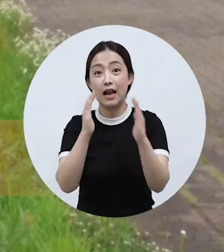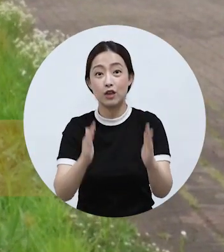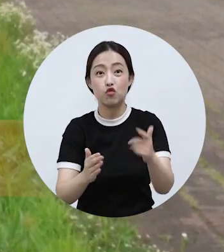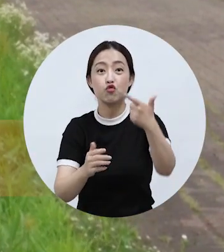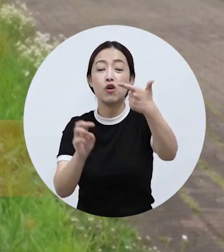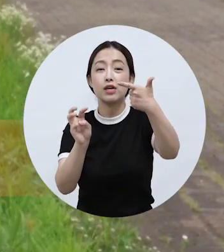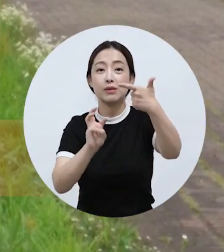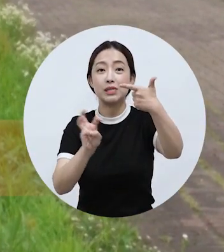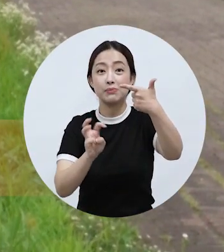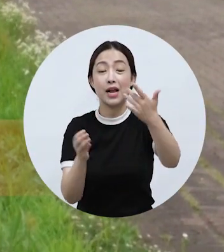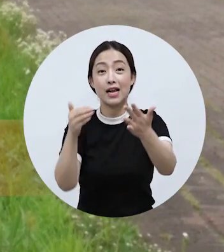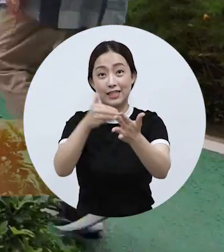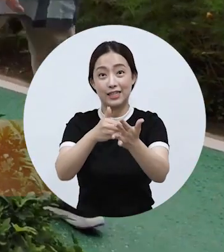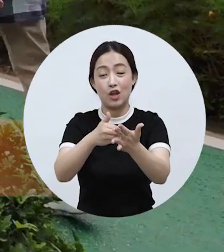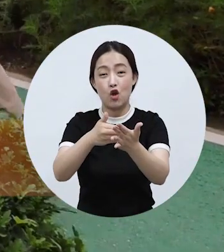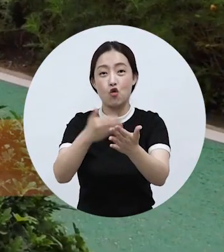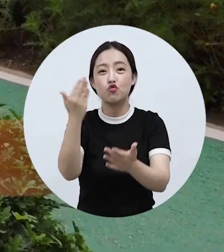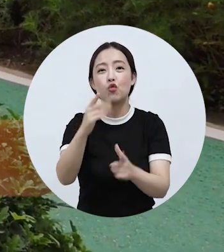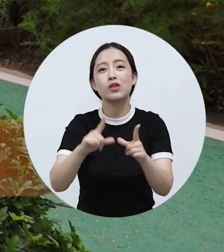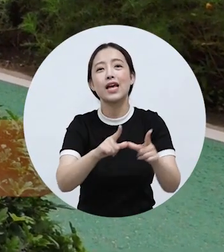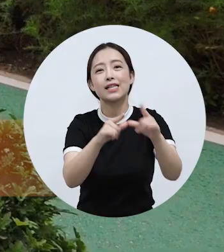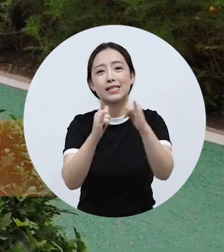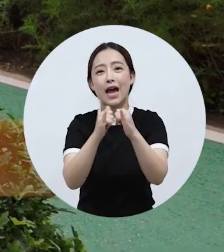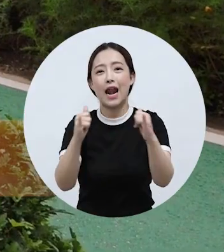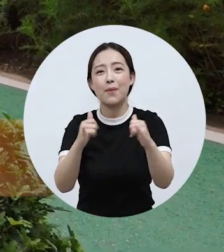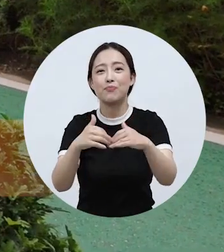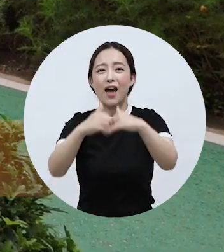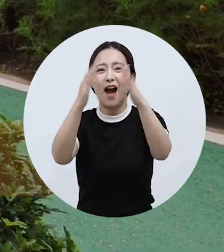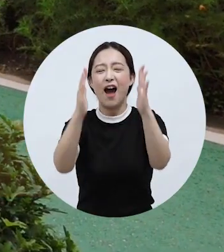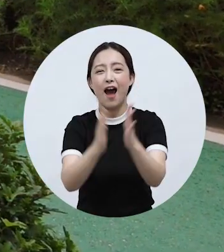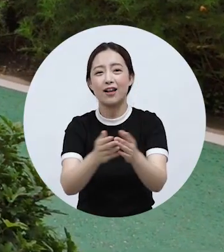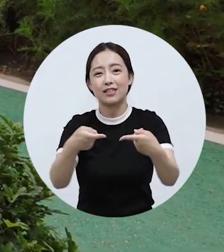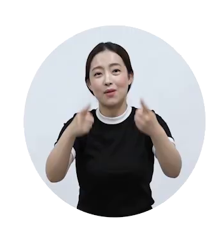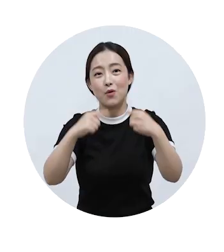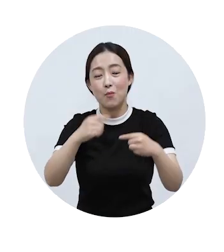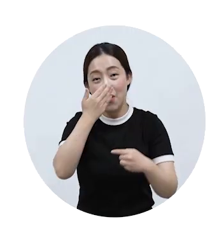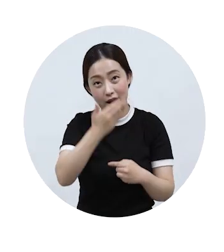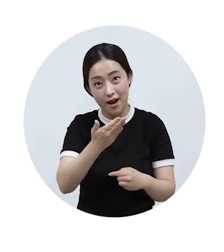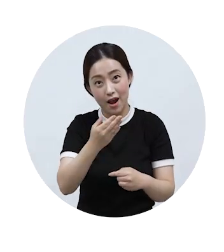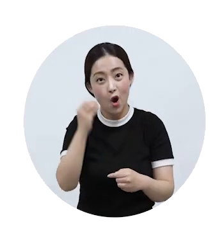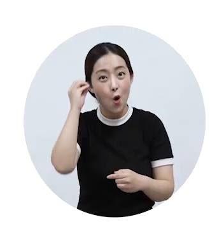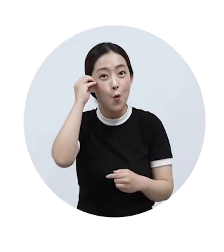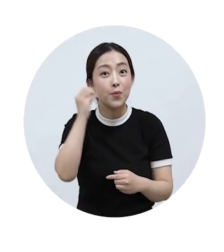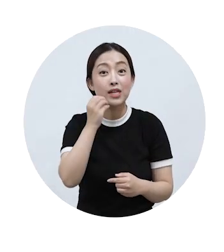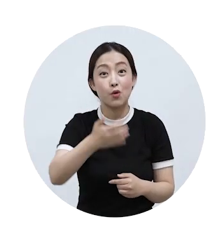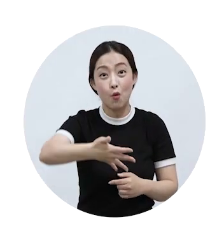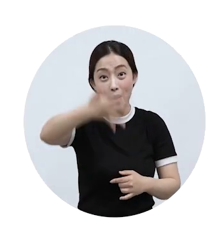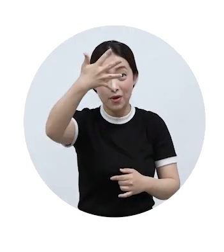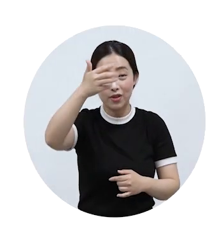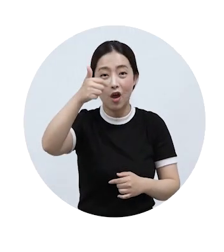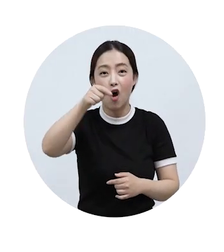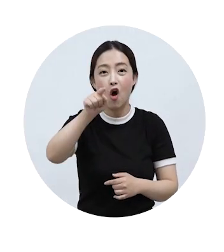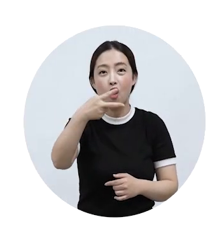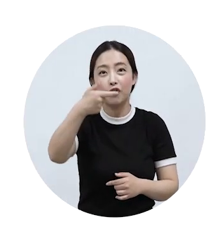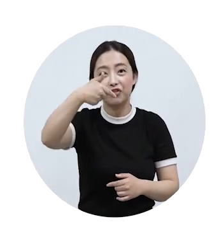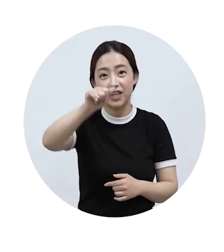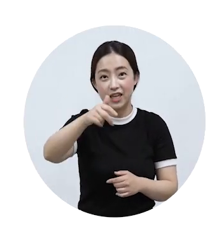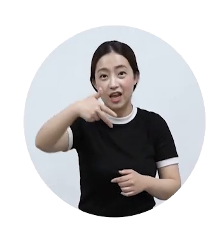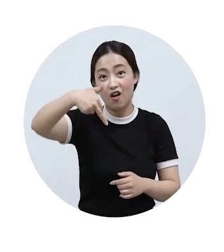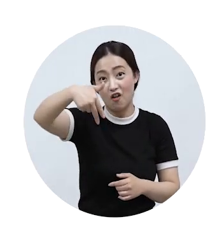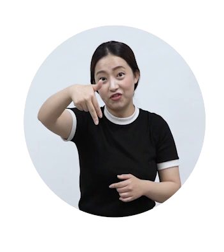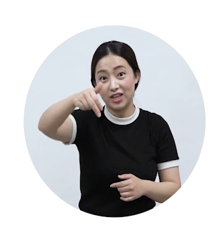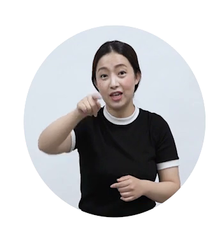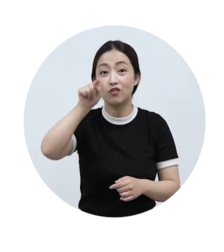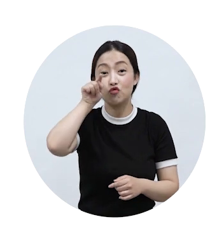30일까지 구로구민 누구나 자유롭게 참여할 수 있으며 홈 화면에서 걷기 메뉴 클릭 후